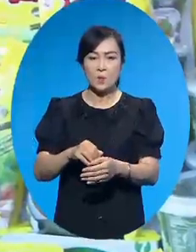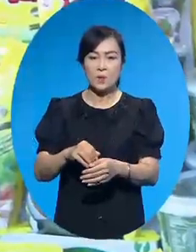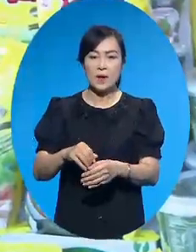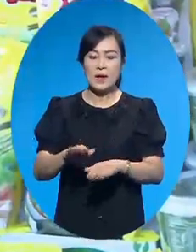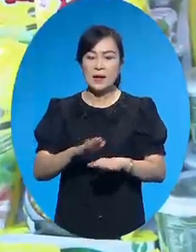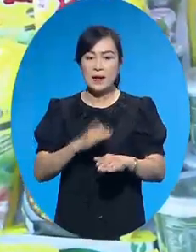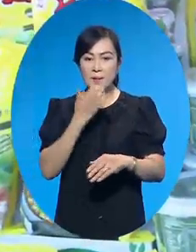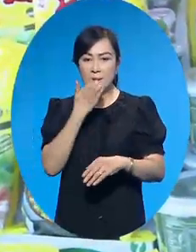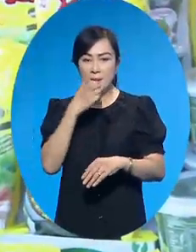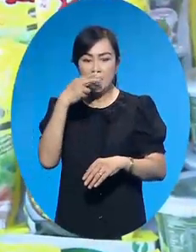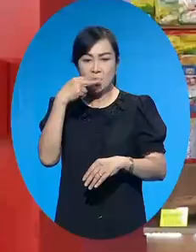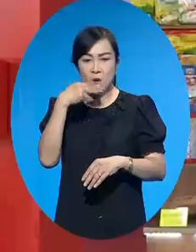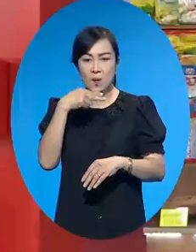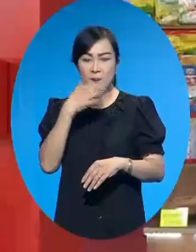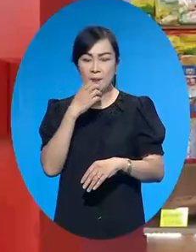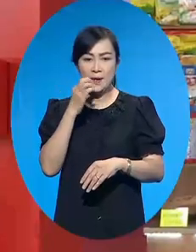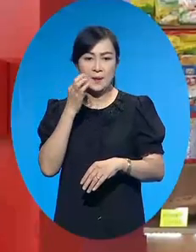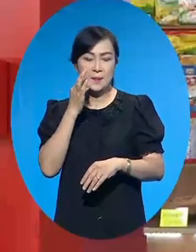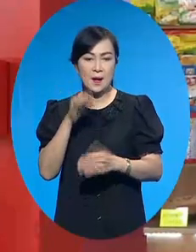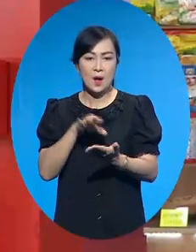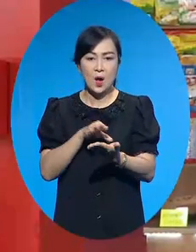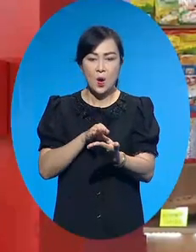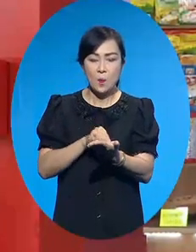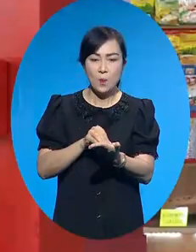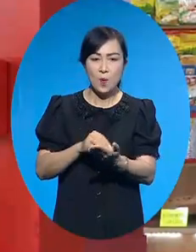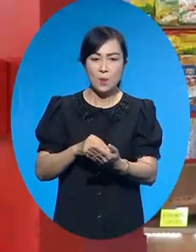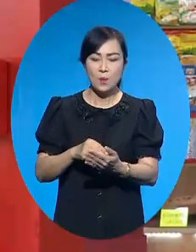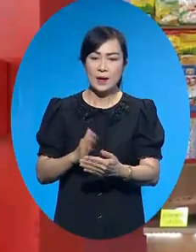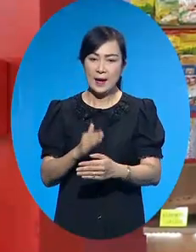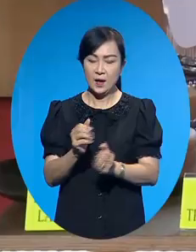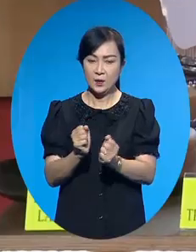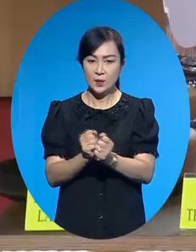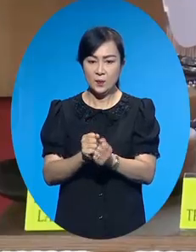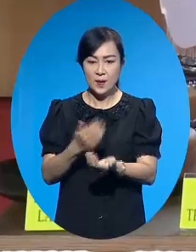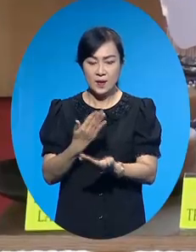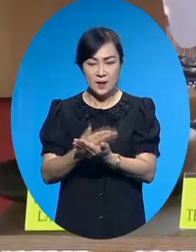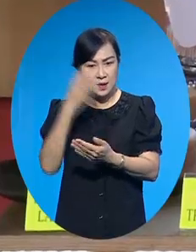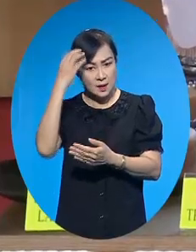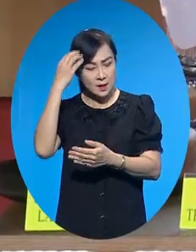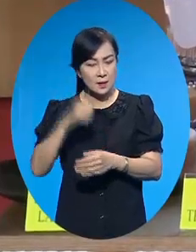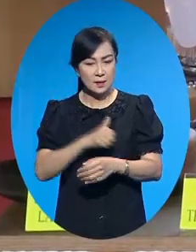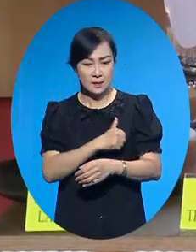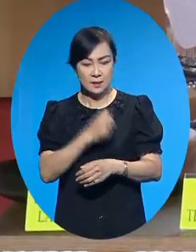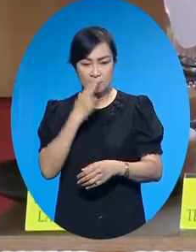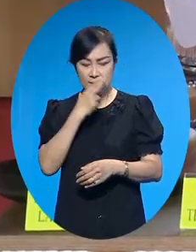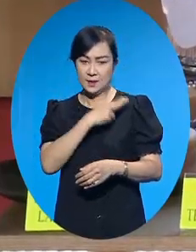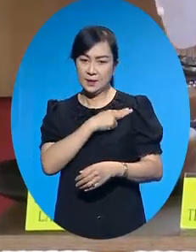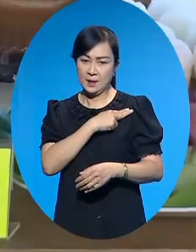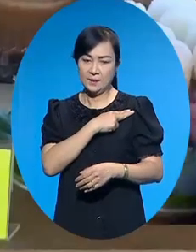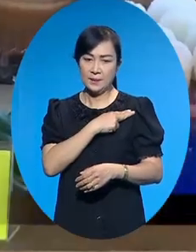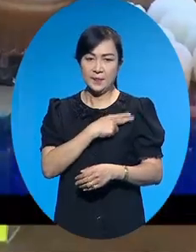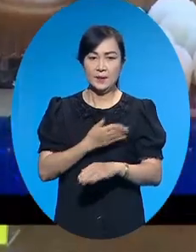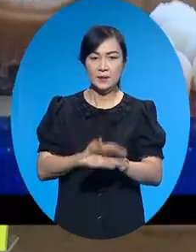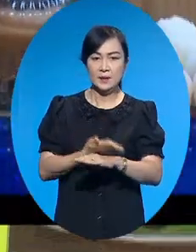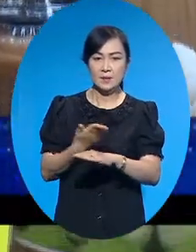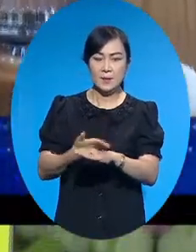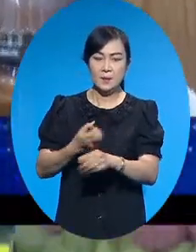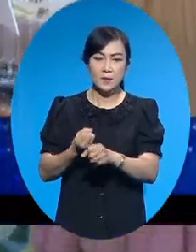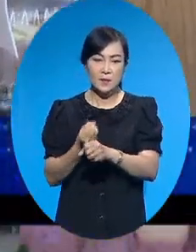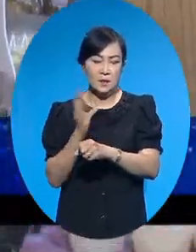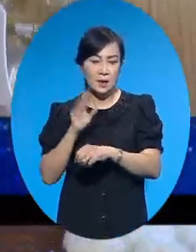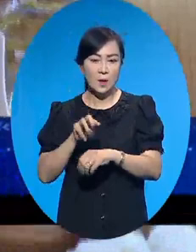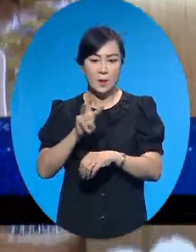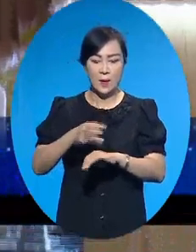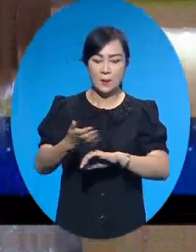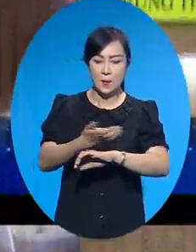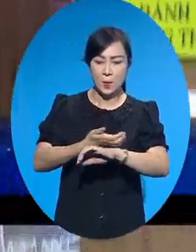biến các loại bánh ngọt, bánh mặn, bột tẩm thủy hải sản và để lại nhiều dấu ấn trong lòng người tiêu dùng Việt. Hiện sản phẩm đã xuất khẩu đến hơn